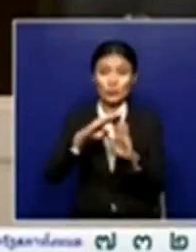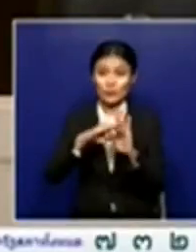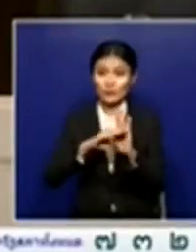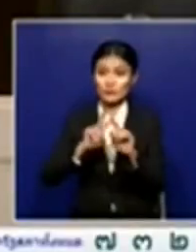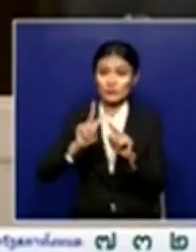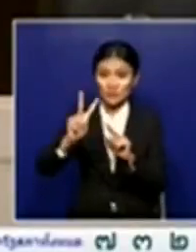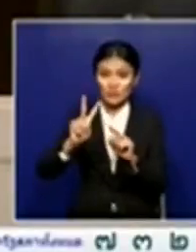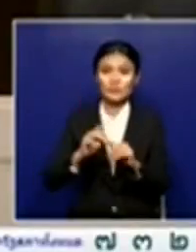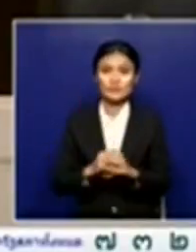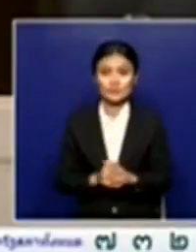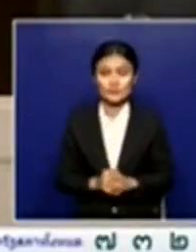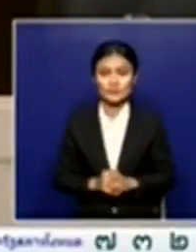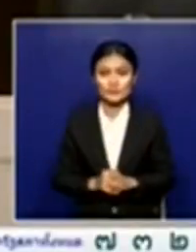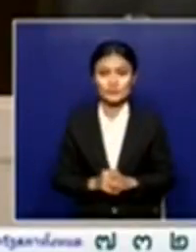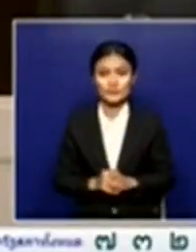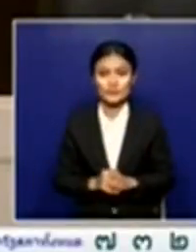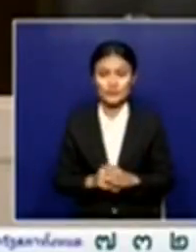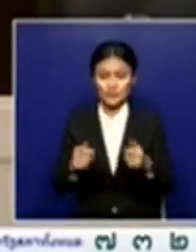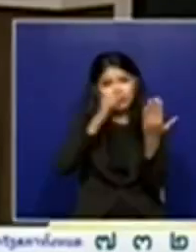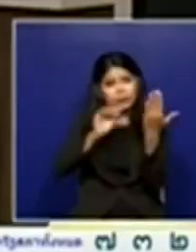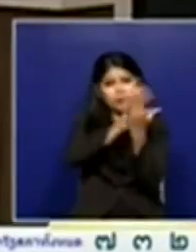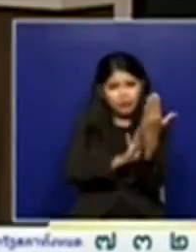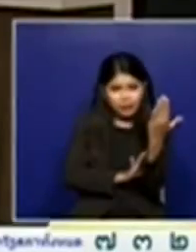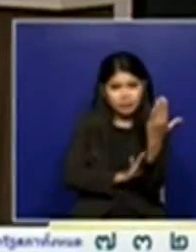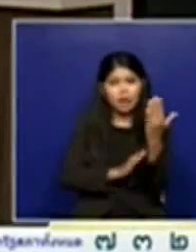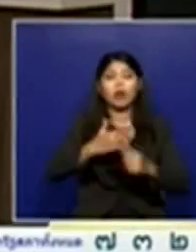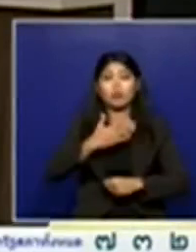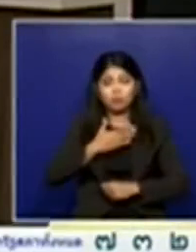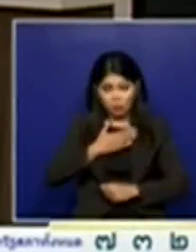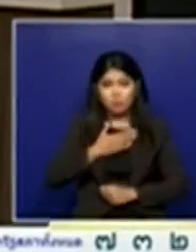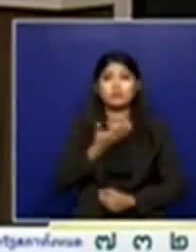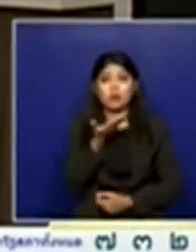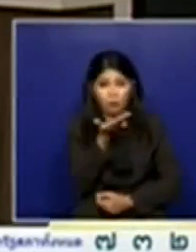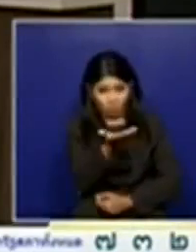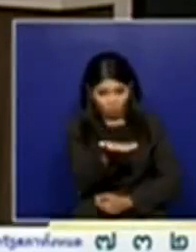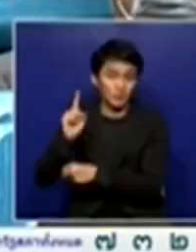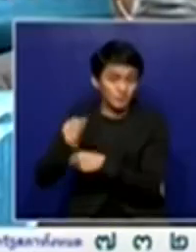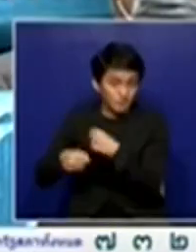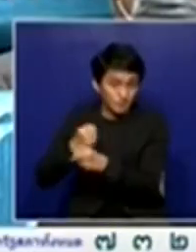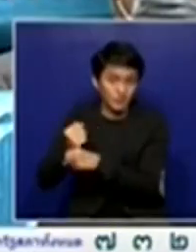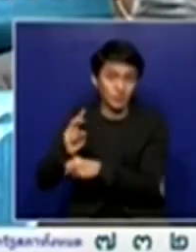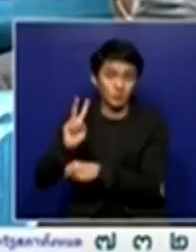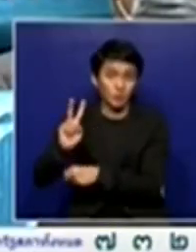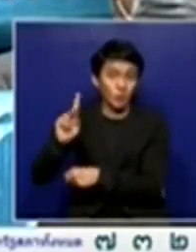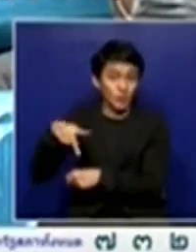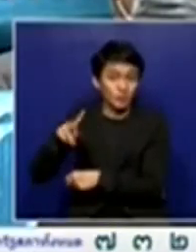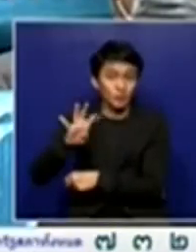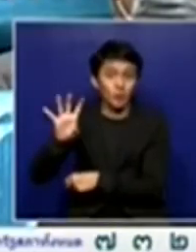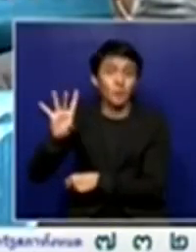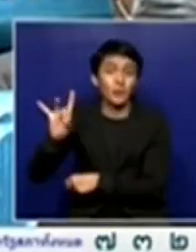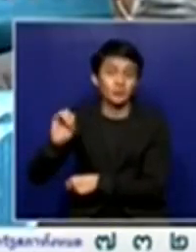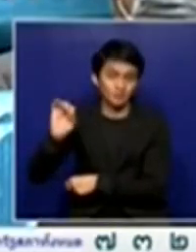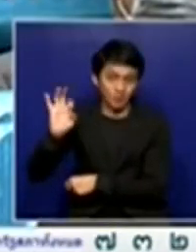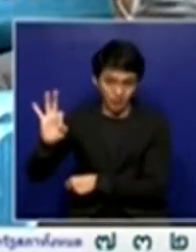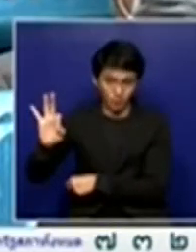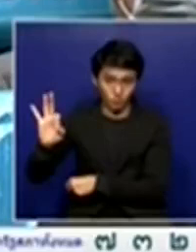านี้แม้นักวิชาการด้านรัฐศาสตร์จะมองว่าสายเกินไปและอาจถูกคอรหาได้ว่านี่เป็นกลไกสภาที่ทำไป